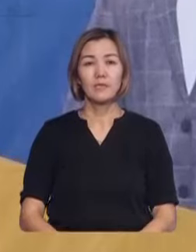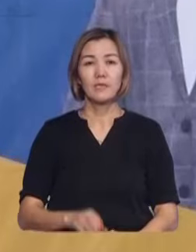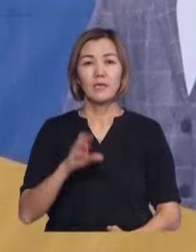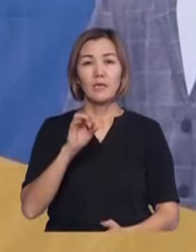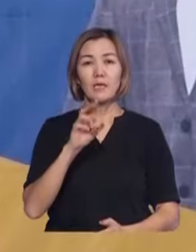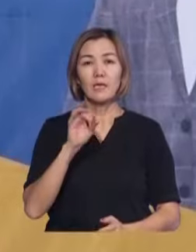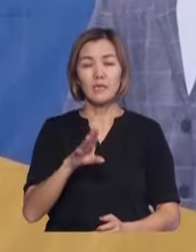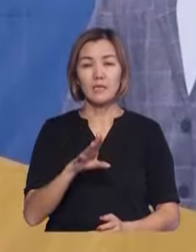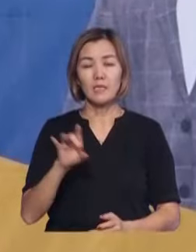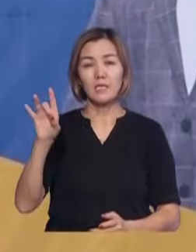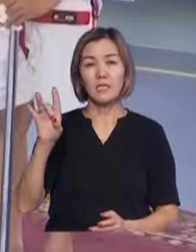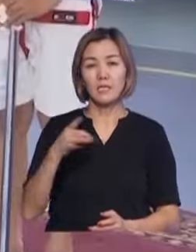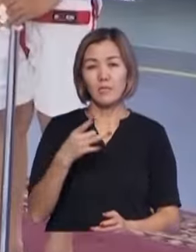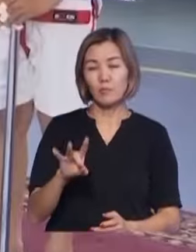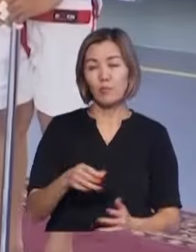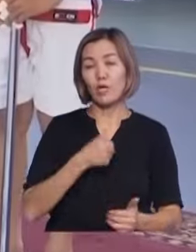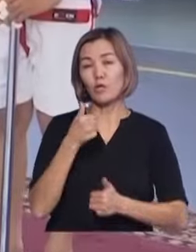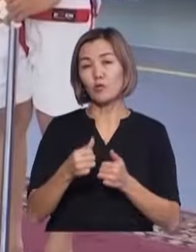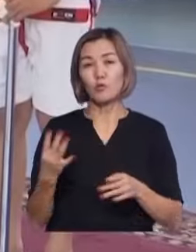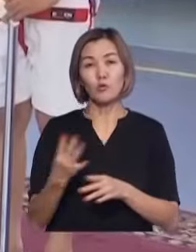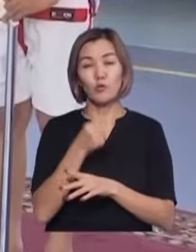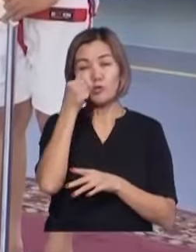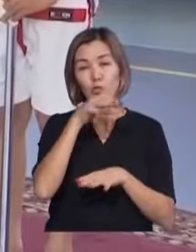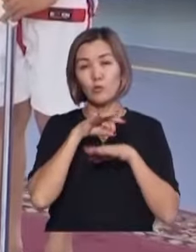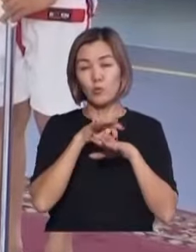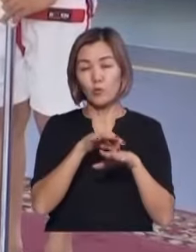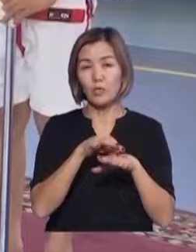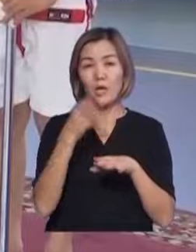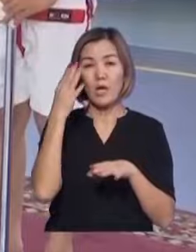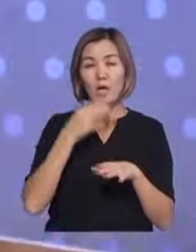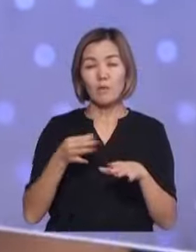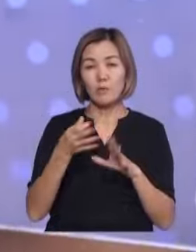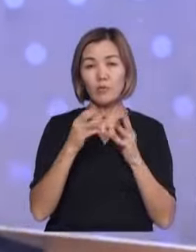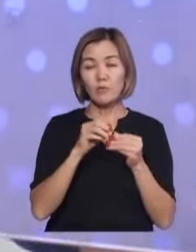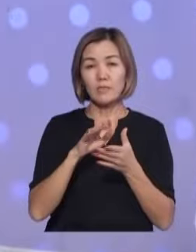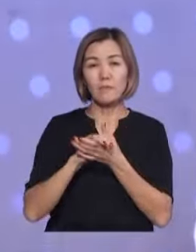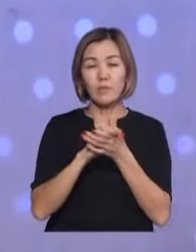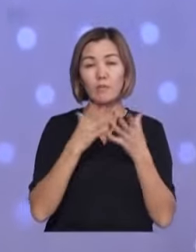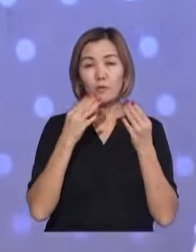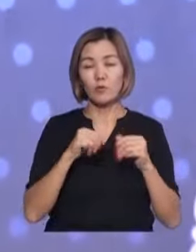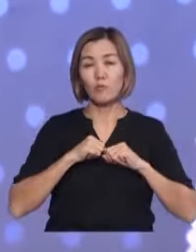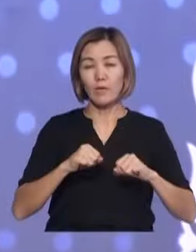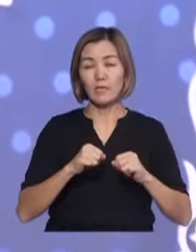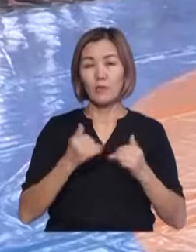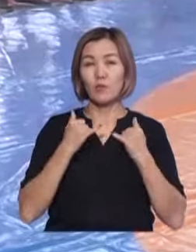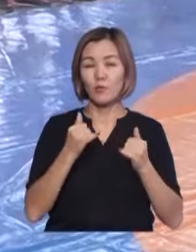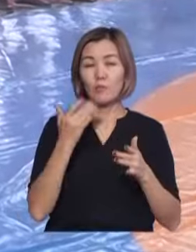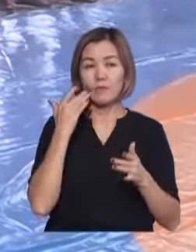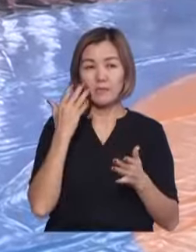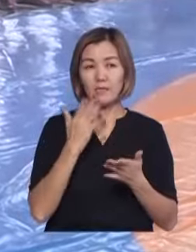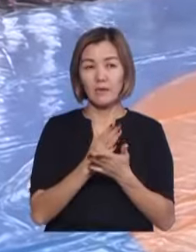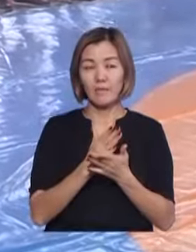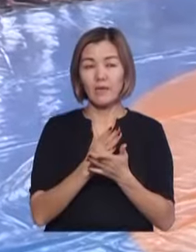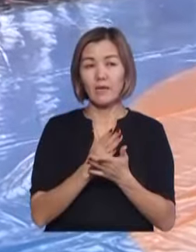атындағы республикалық турнир осымен 4-ші жыл қатарынан өтуде. Алматы облысы бейбіт күннің батырларын құрметтер өңір. Қазақ